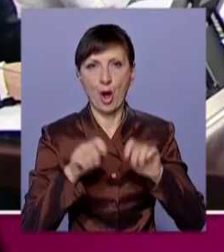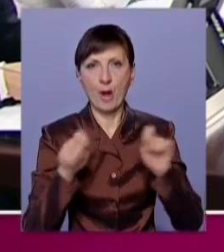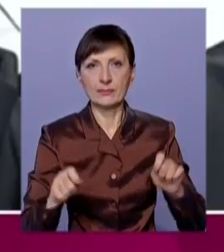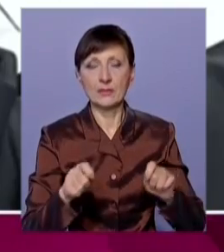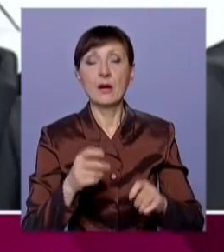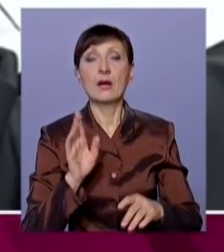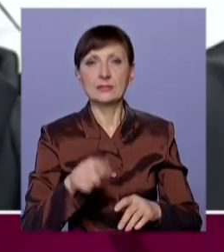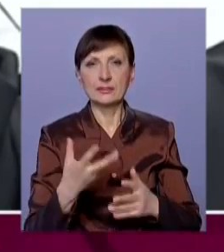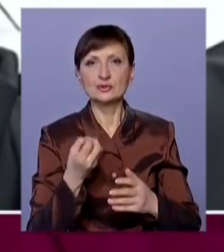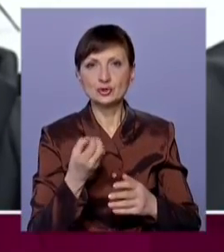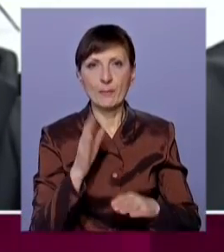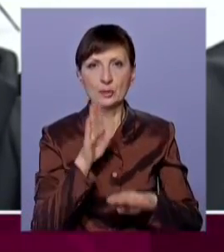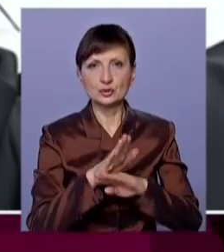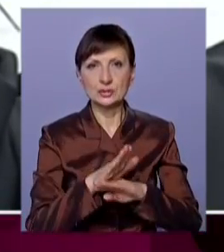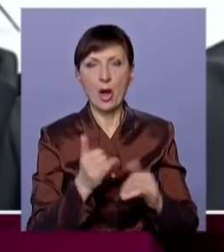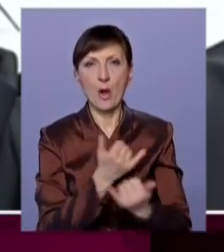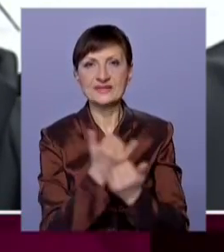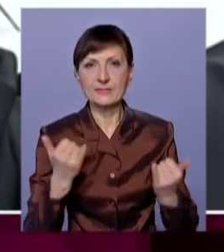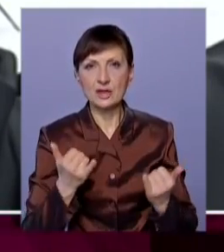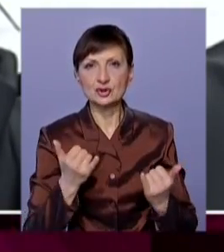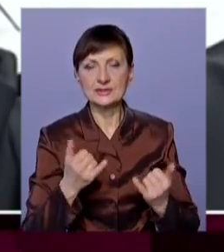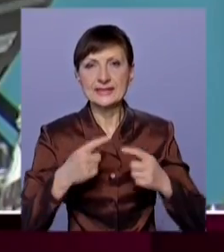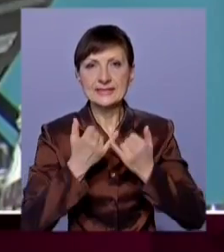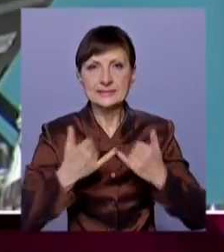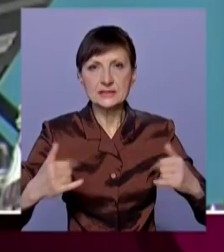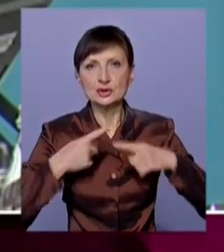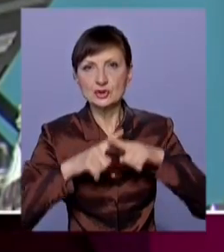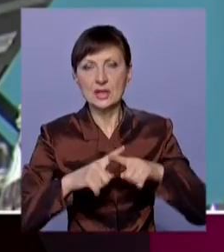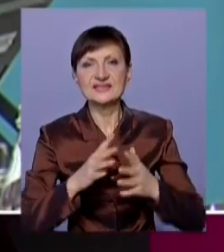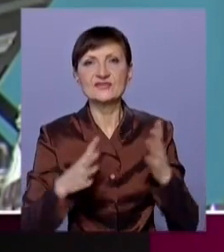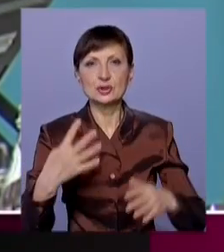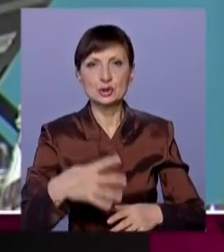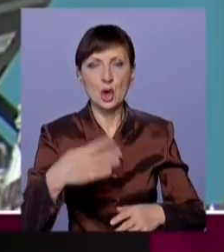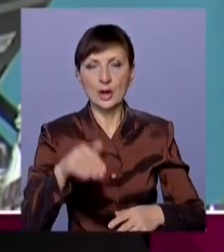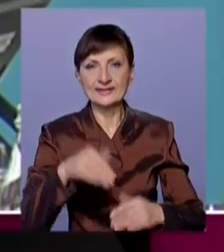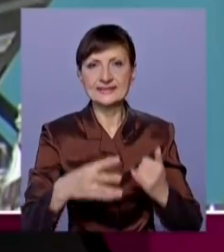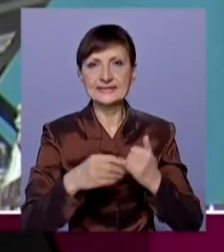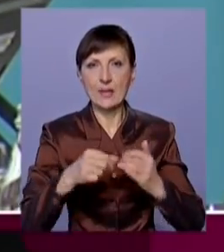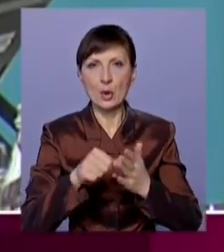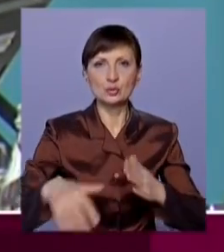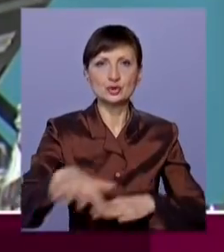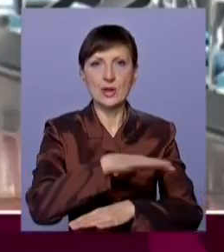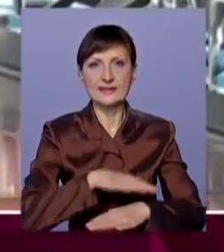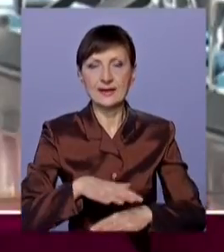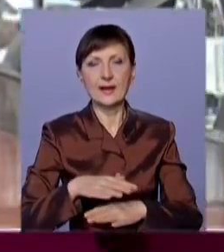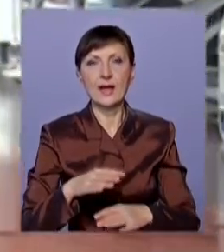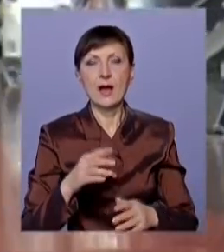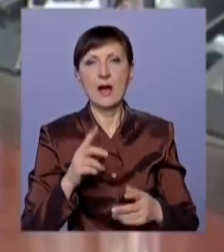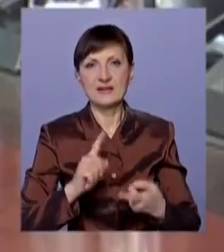все. Глава Кабмина поручил обеспечить инженерными сетями свыше 40 тысяч земельных участков под